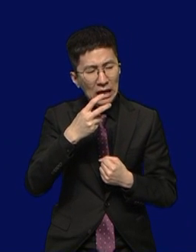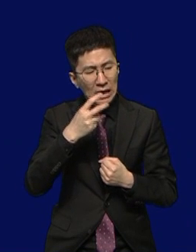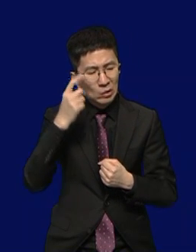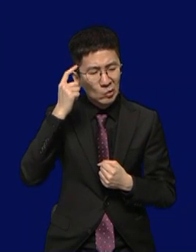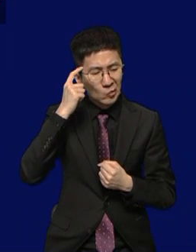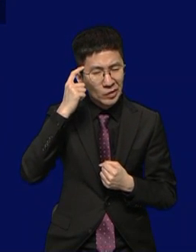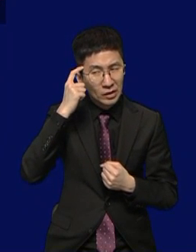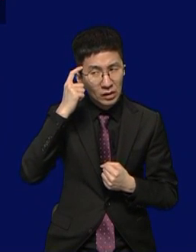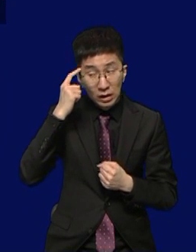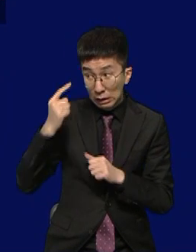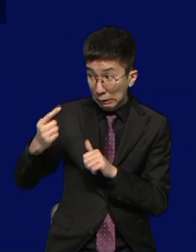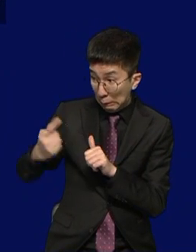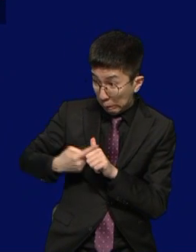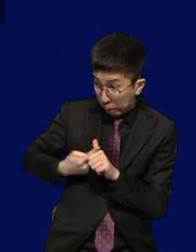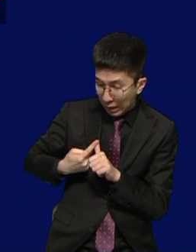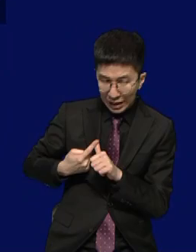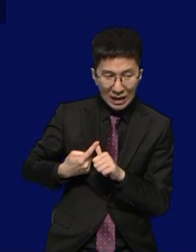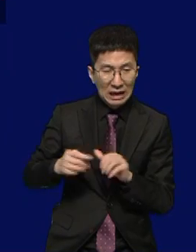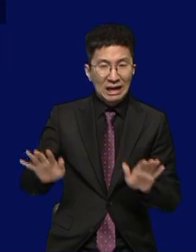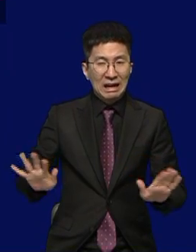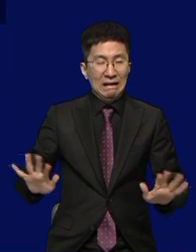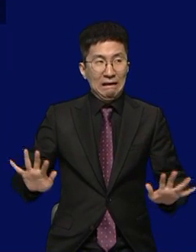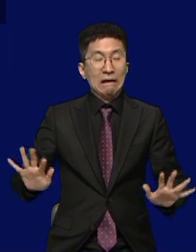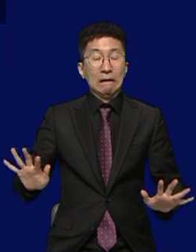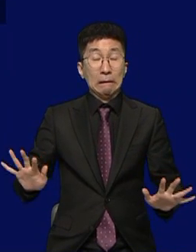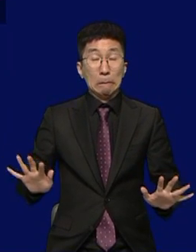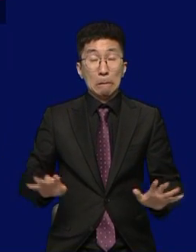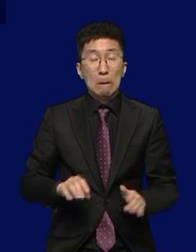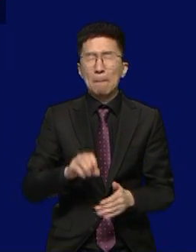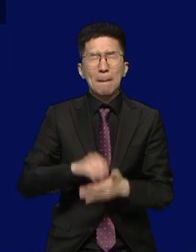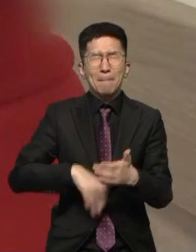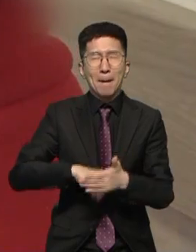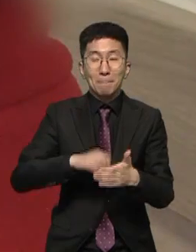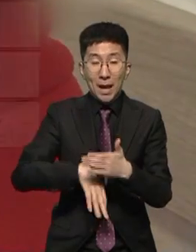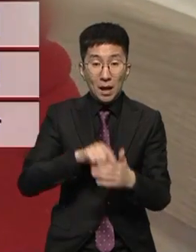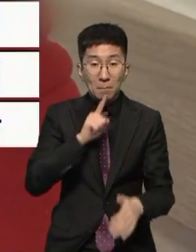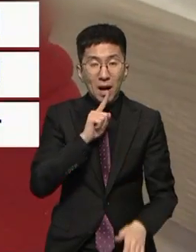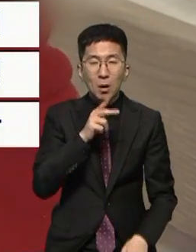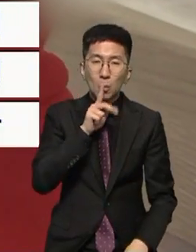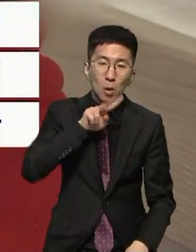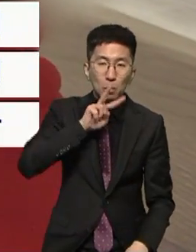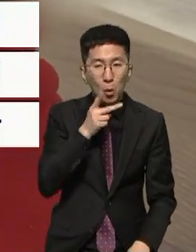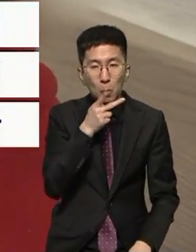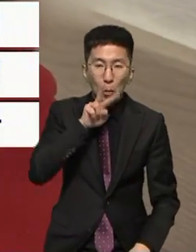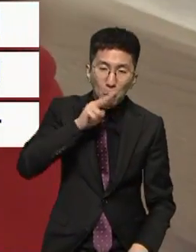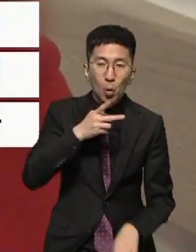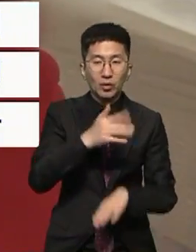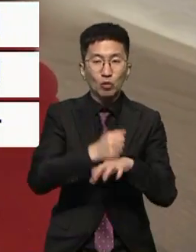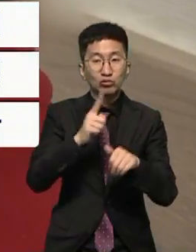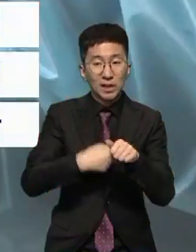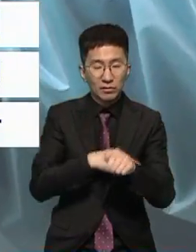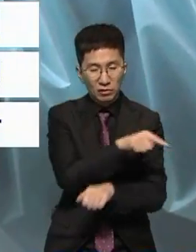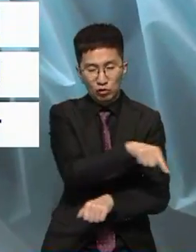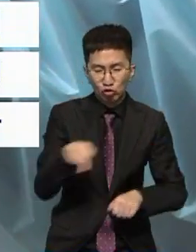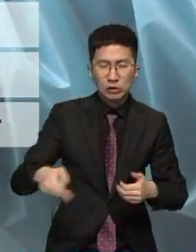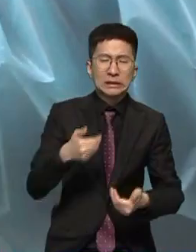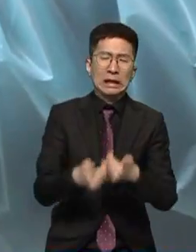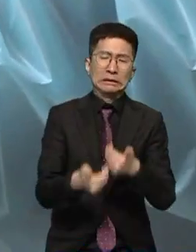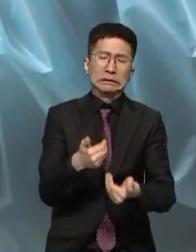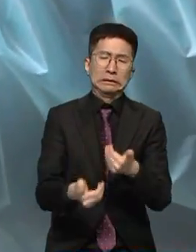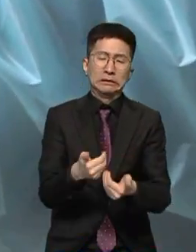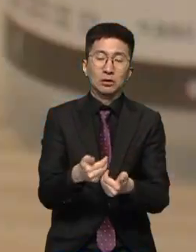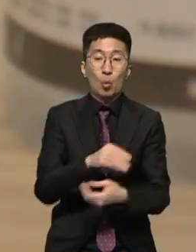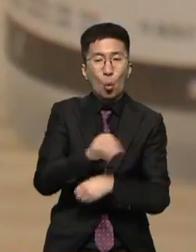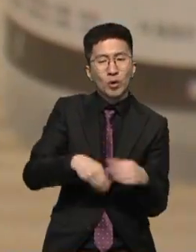논란이 일자 다시 검토하지 않는다 고 밝혔는데 이런 오락가락 발언이 의료계 내 갈등을 부추겼다는